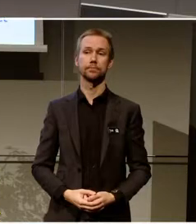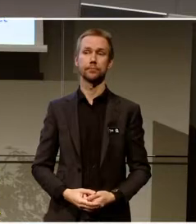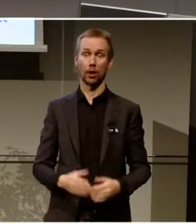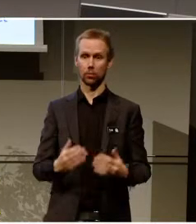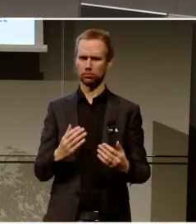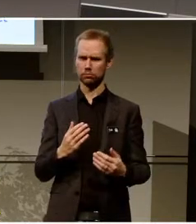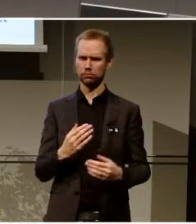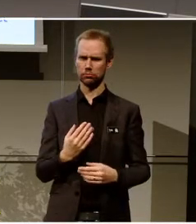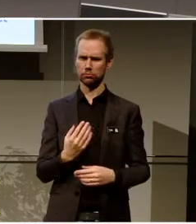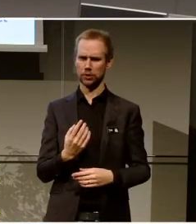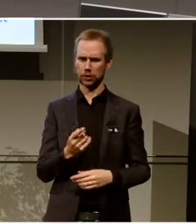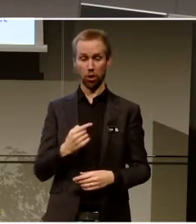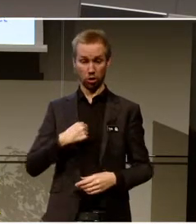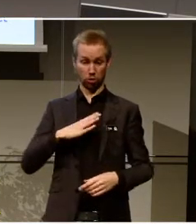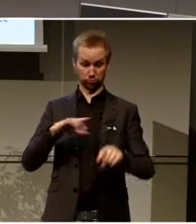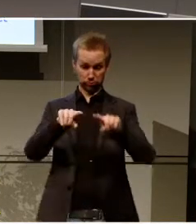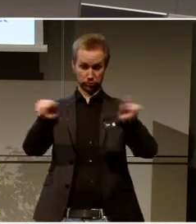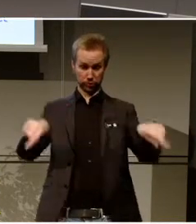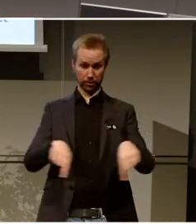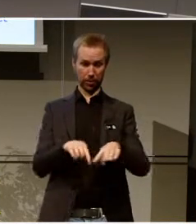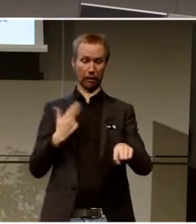Jag har ju det där. Förstår jag titta.